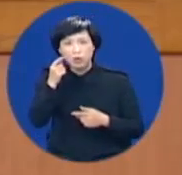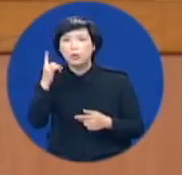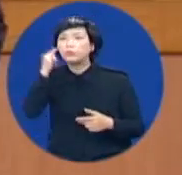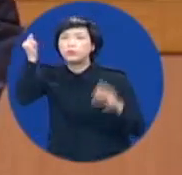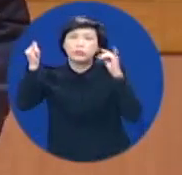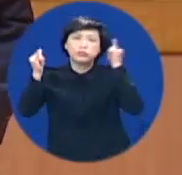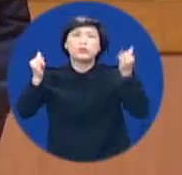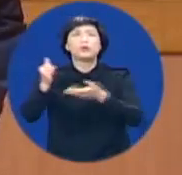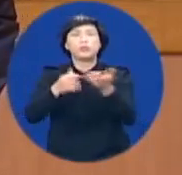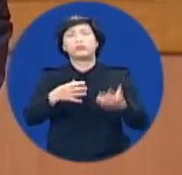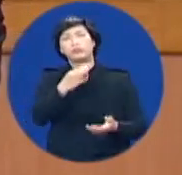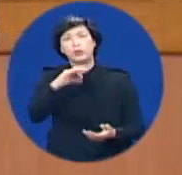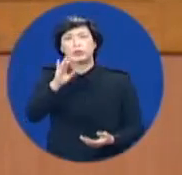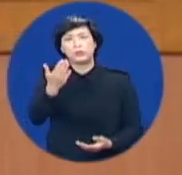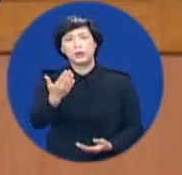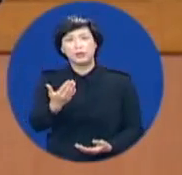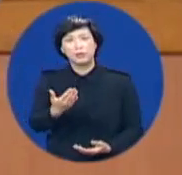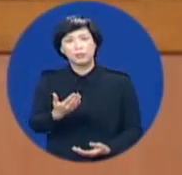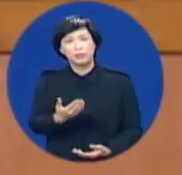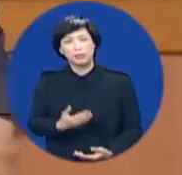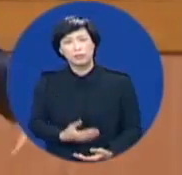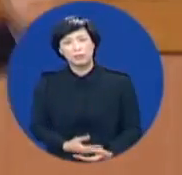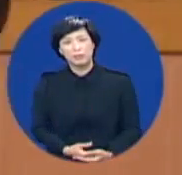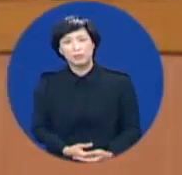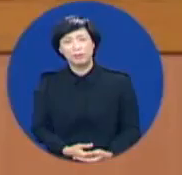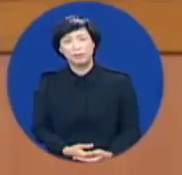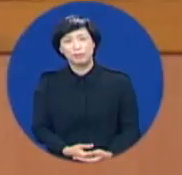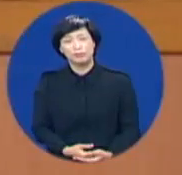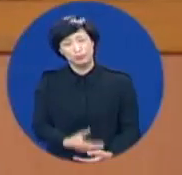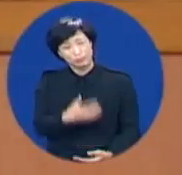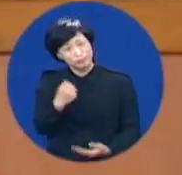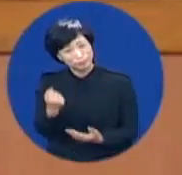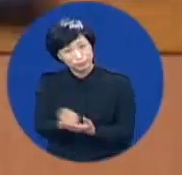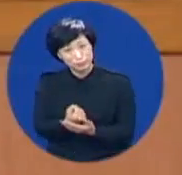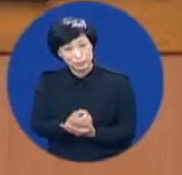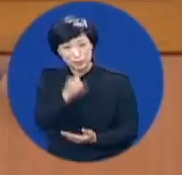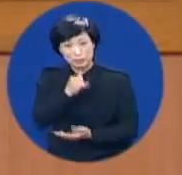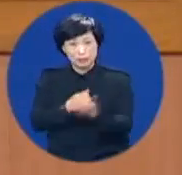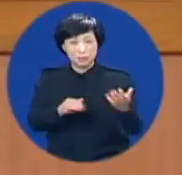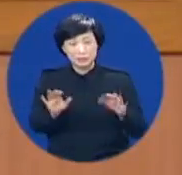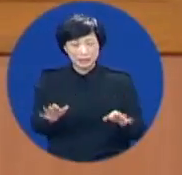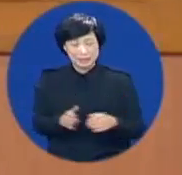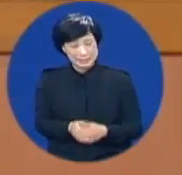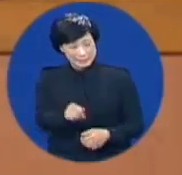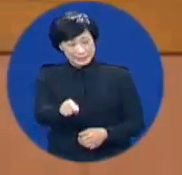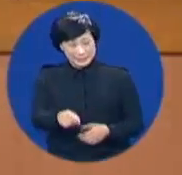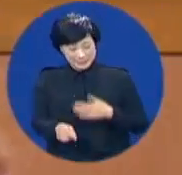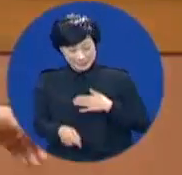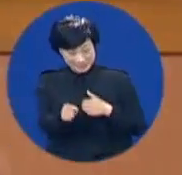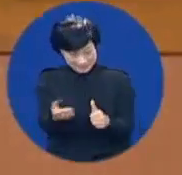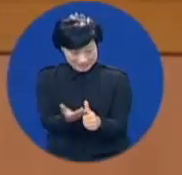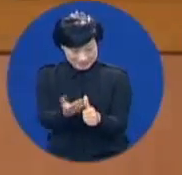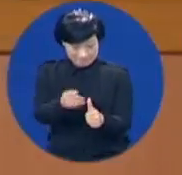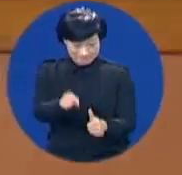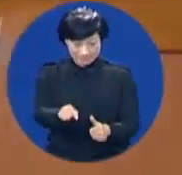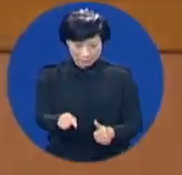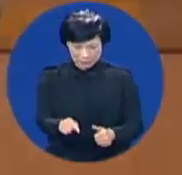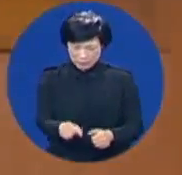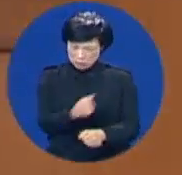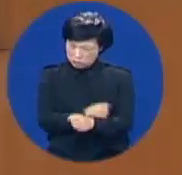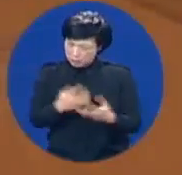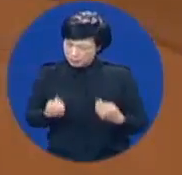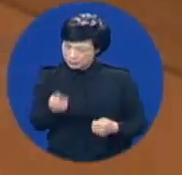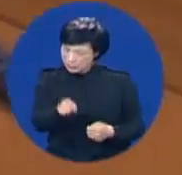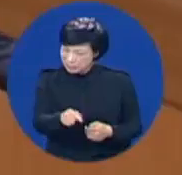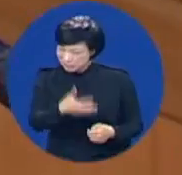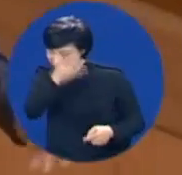말입니다. 그렇지 않소? 불행하잖아요. 야, 어떻게 길렀는데 말이야. 네가